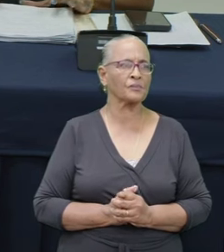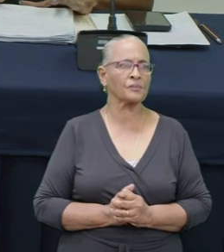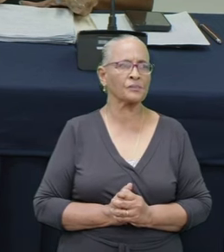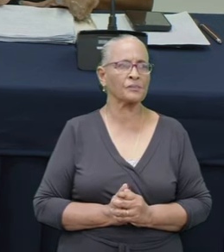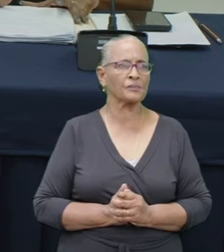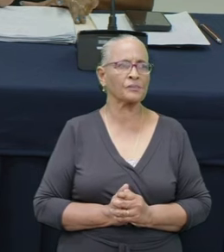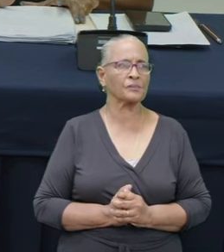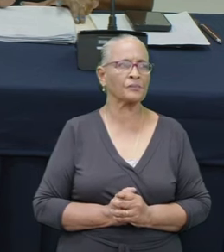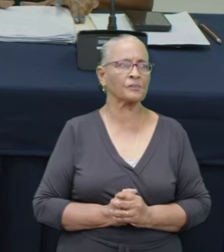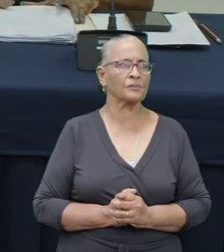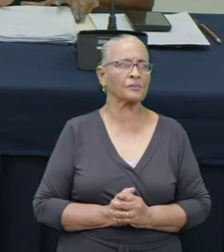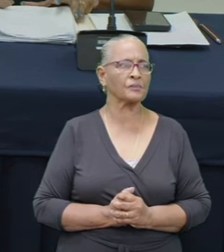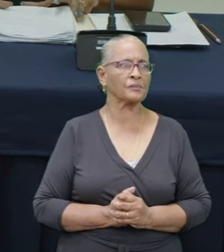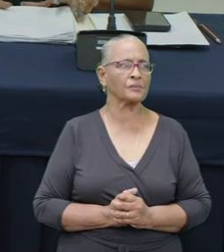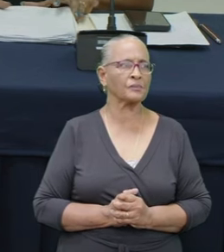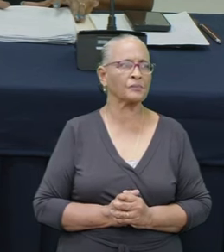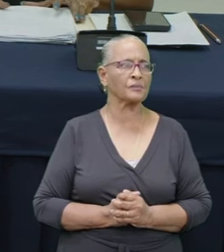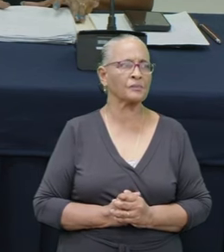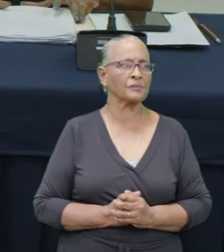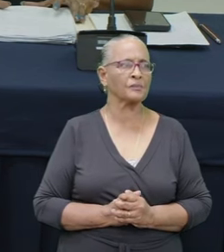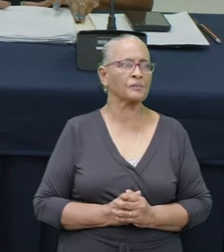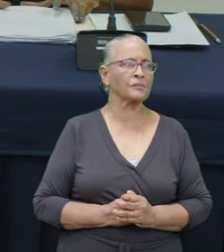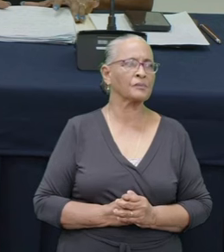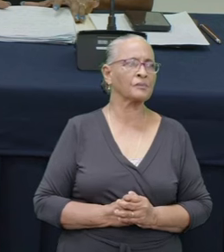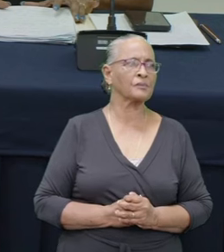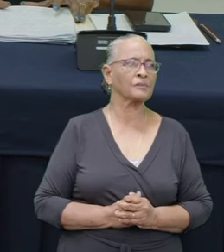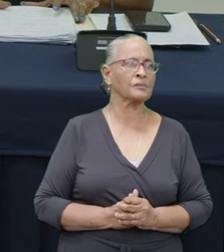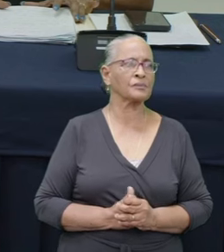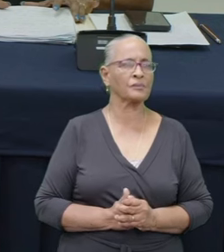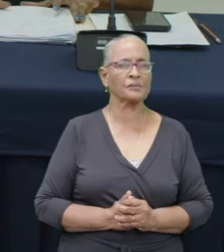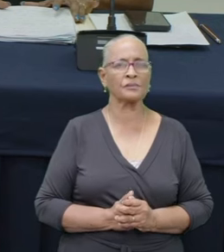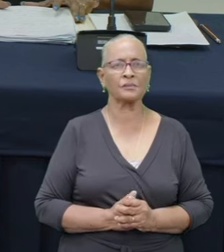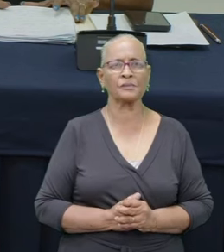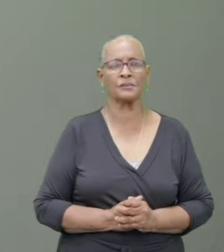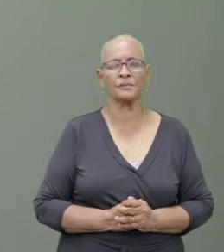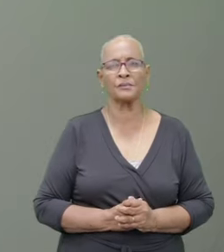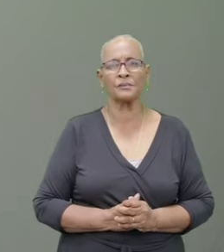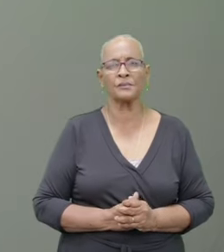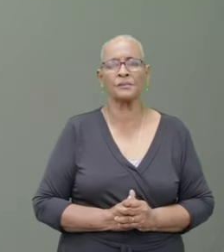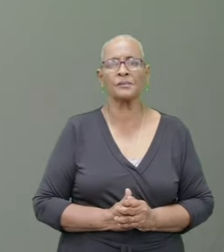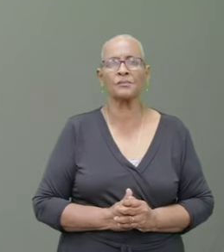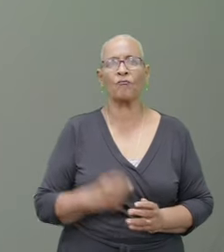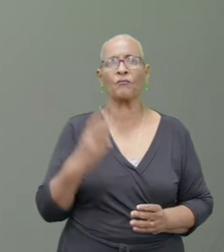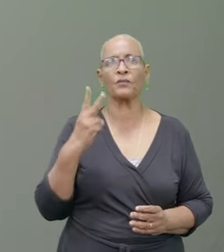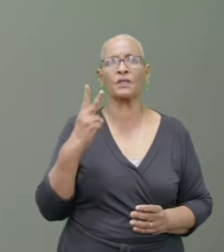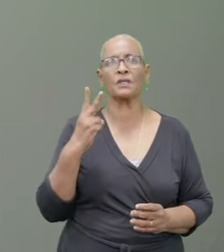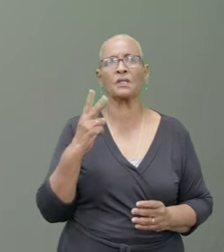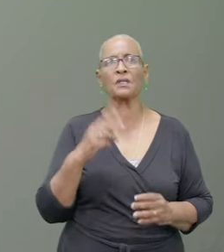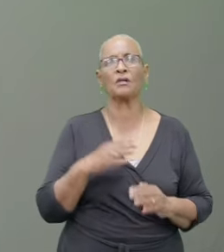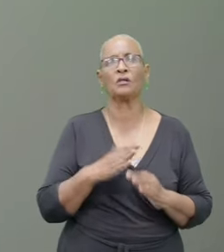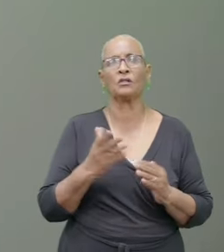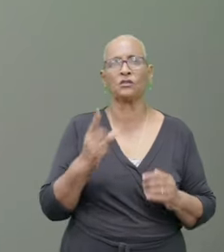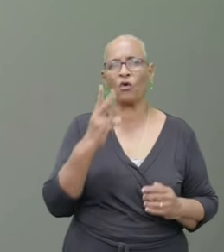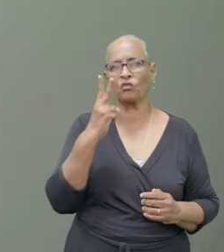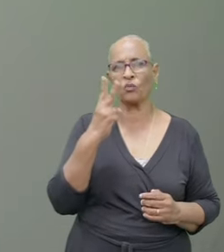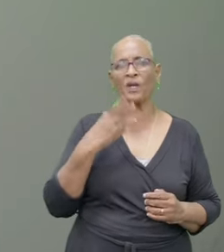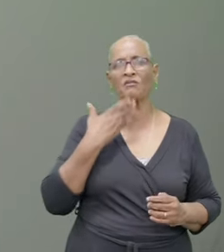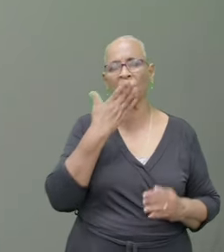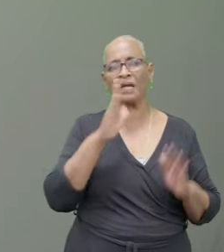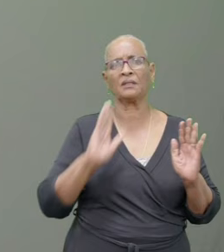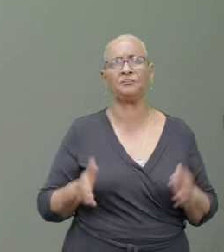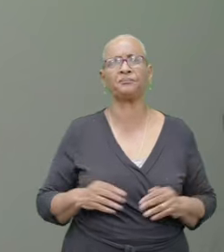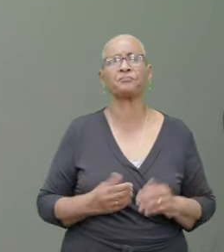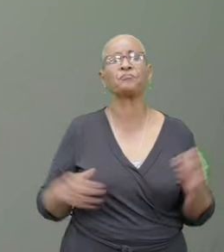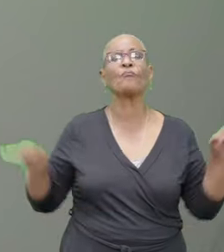we kunnen niet de hele avond doorgaan ook. Vishmani Thomas van Suriname Herald. We weten dat er een overeenkomst